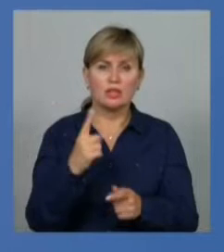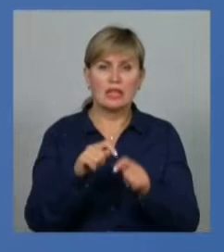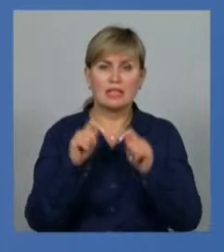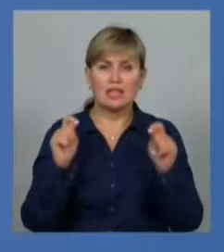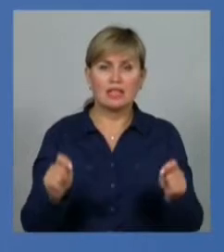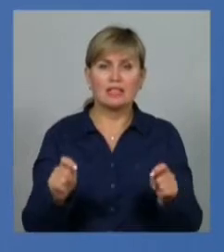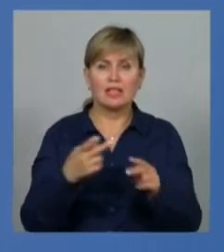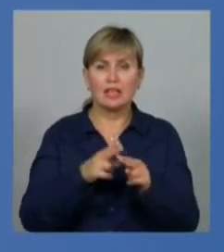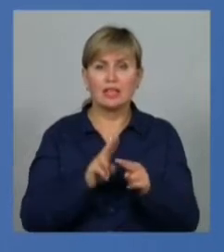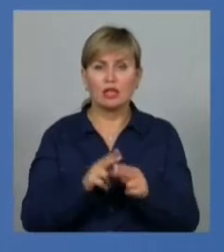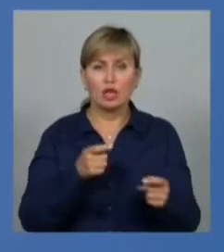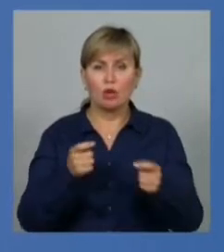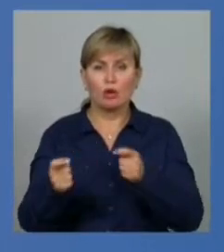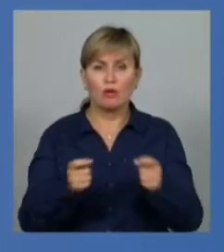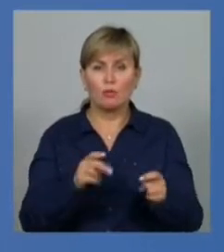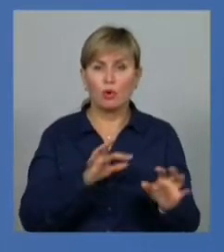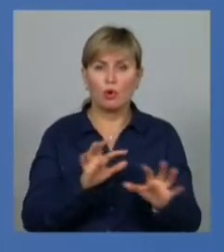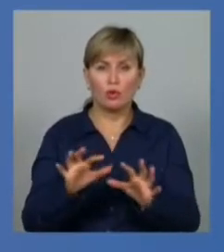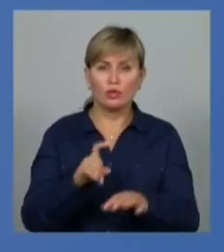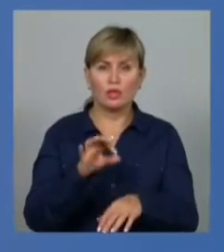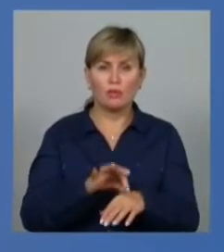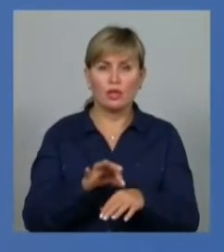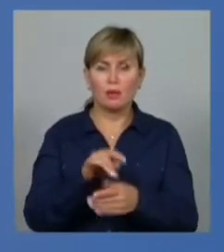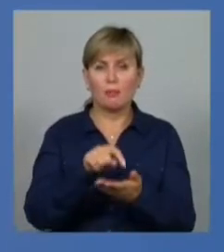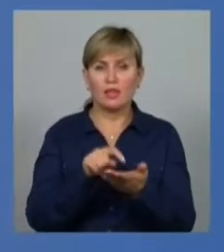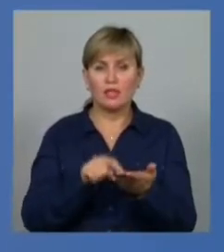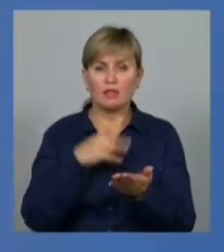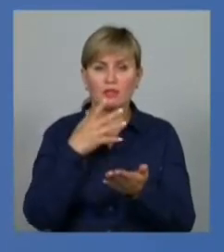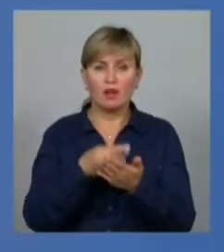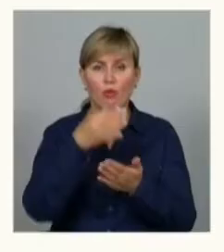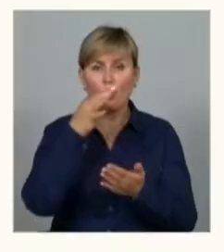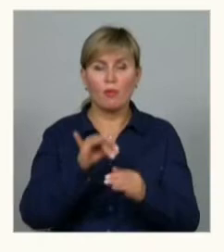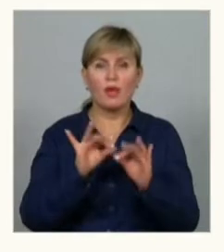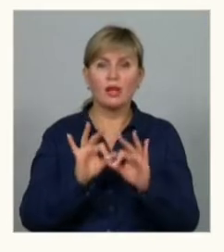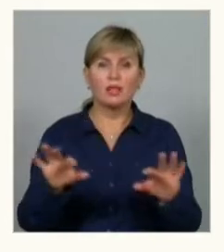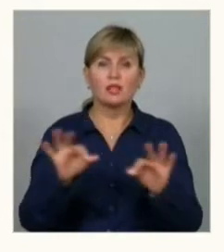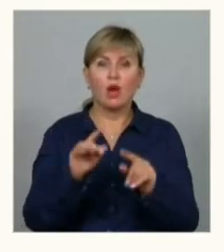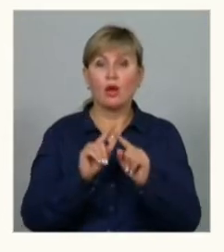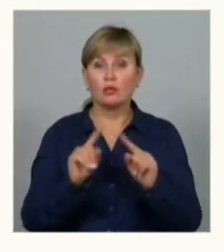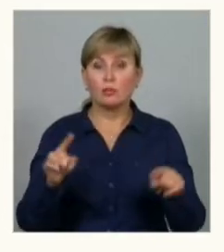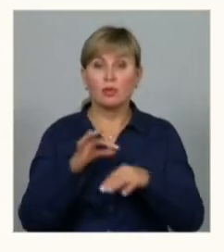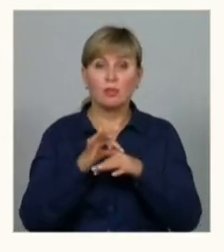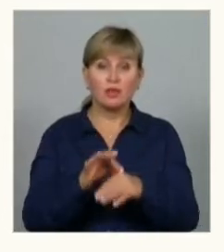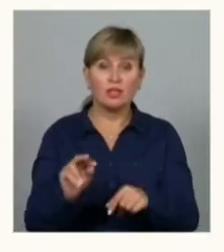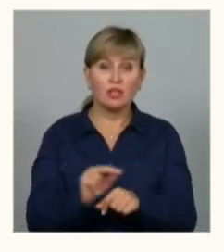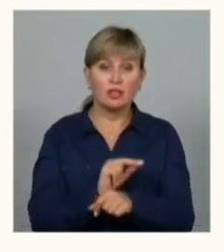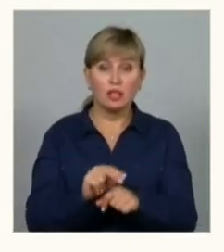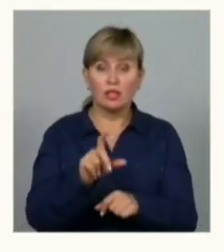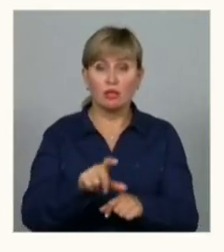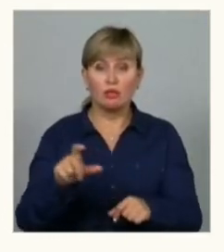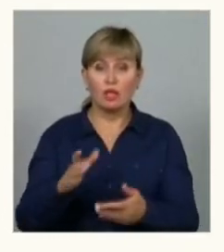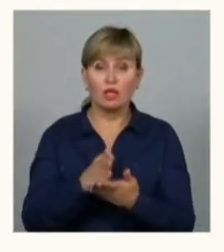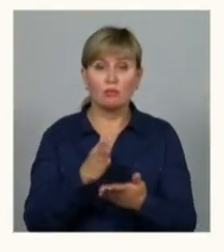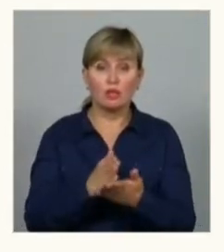создателей стандартизированных руководств по уходу за больными, поделился своим опытом. Он рассказал об особенностях проведения терапии пациентов,